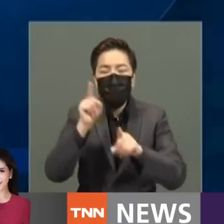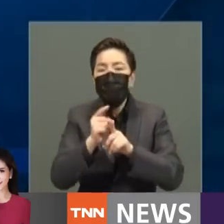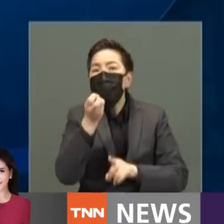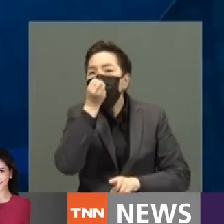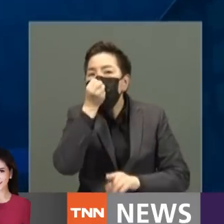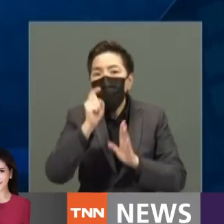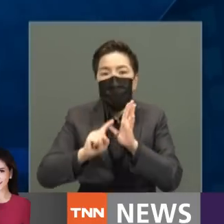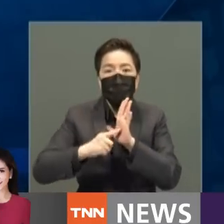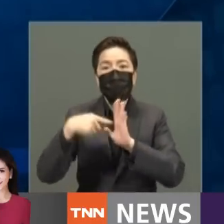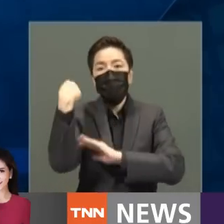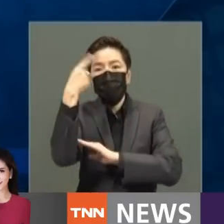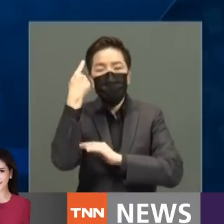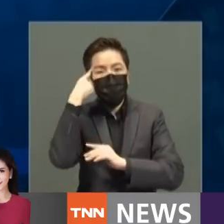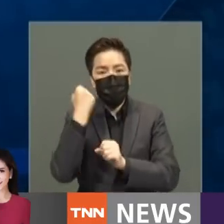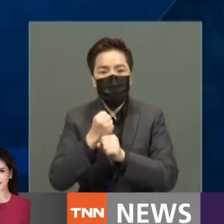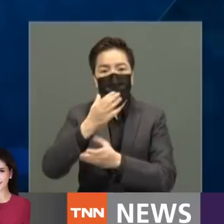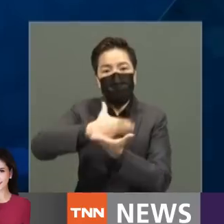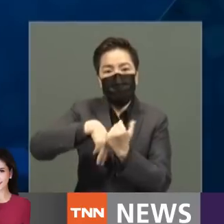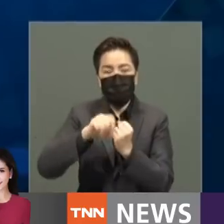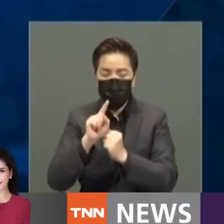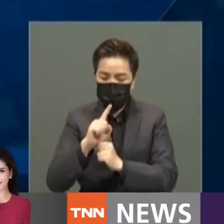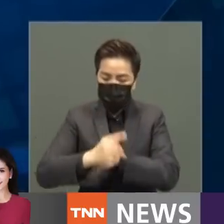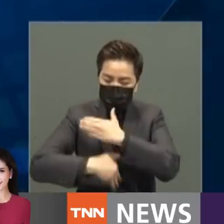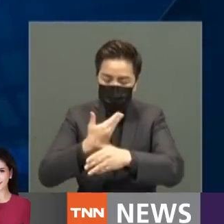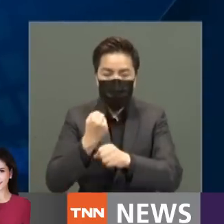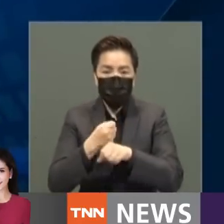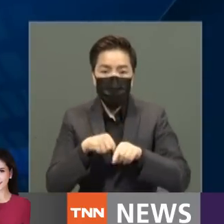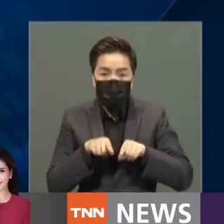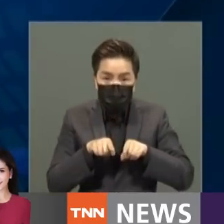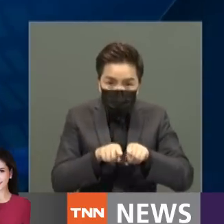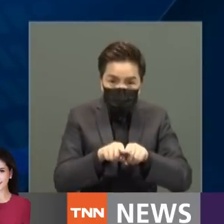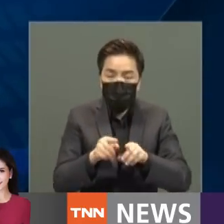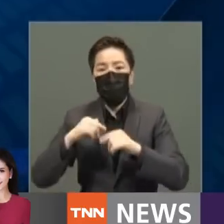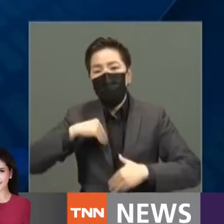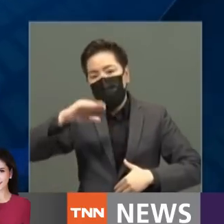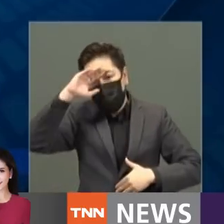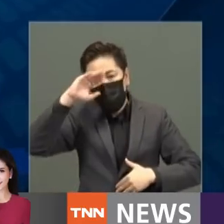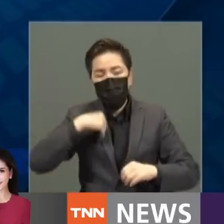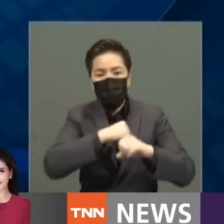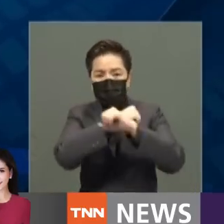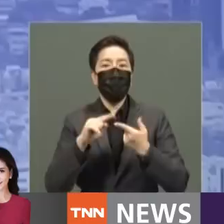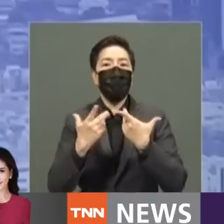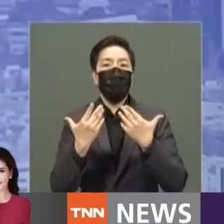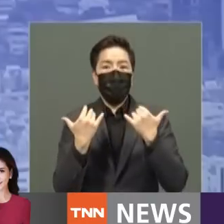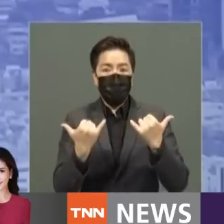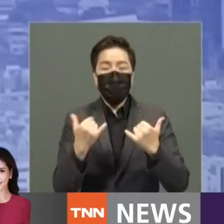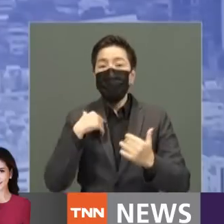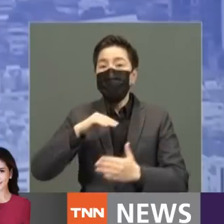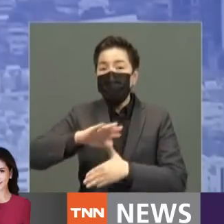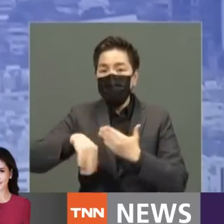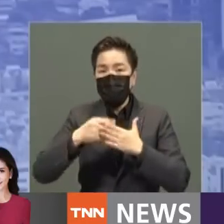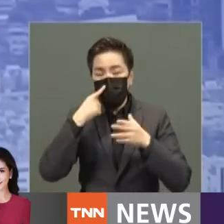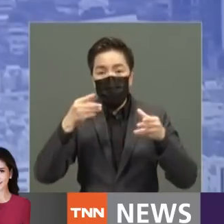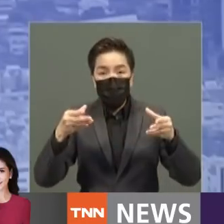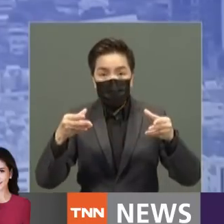บมีเงื่อนไขในวันที่1พฤศจิกายนนั่นเองค่ะซึ่งทางแพทย์หญิงอภิสมัยศรีรังสรรค์ผู้ช่วยโฆษกสบค